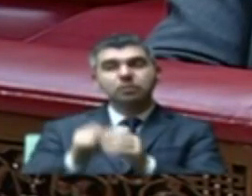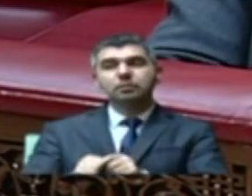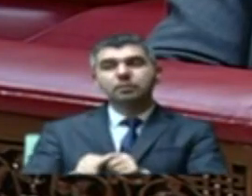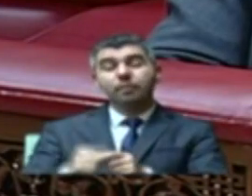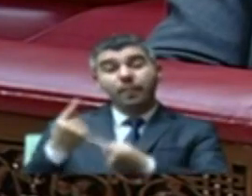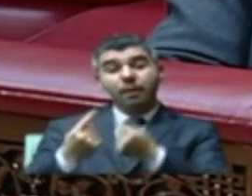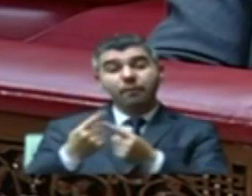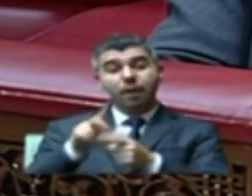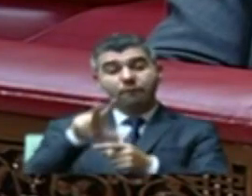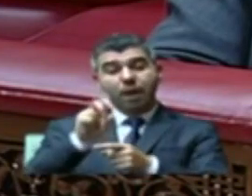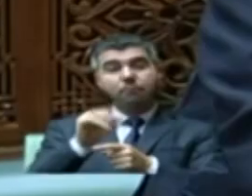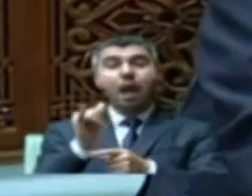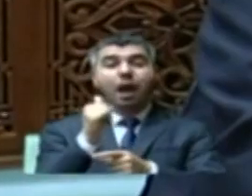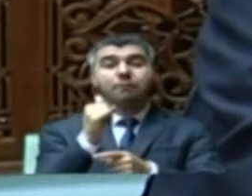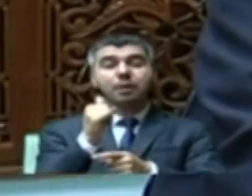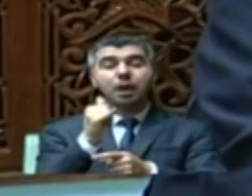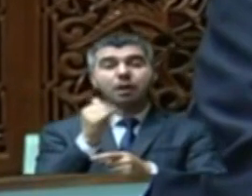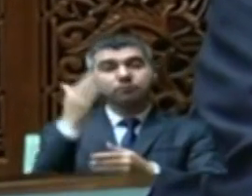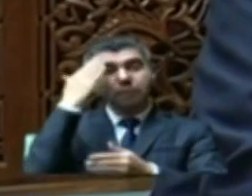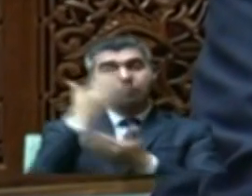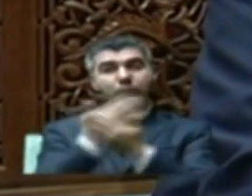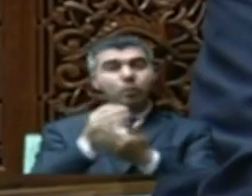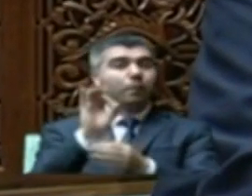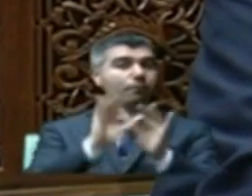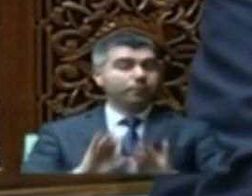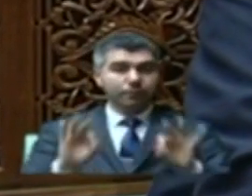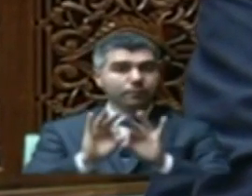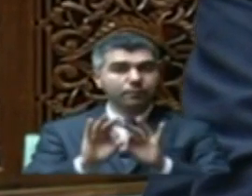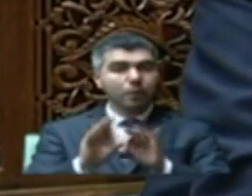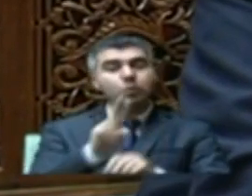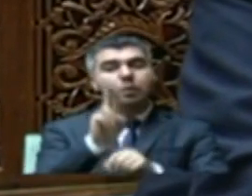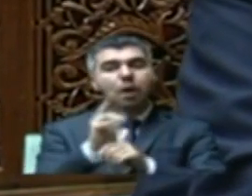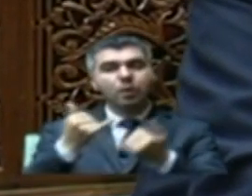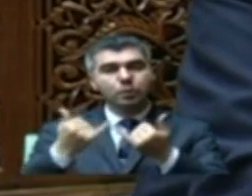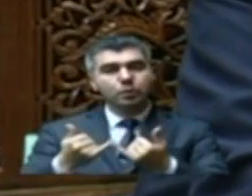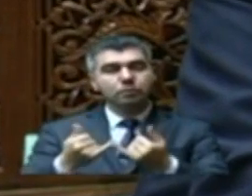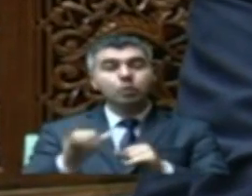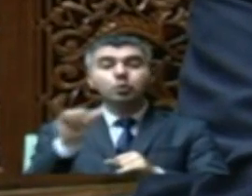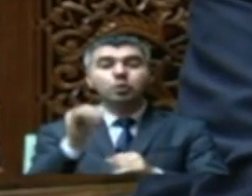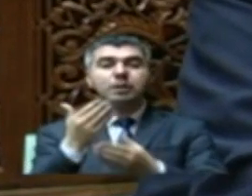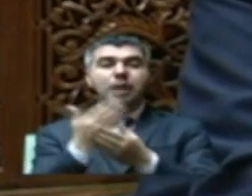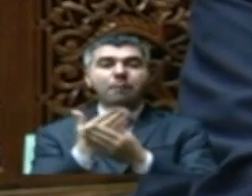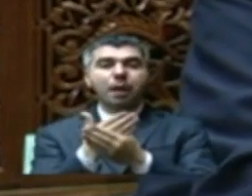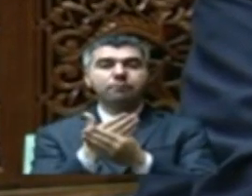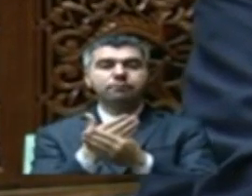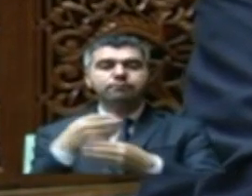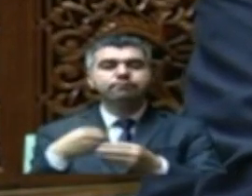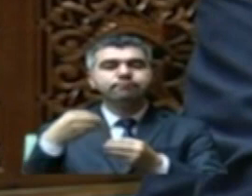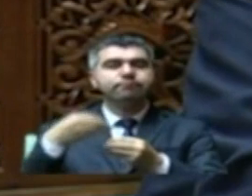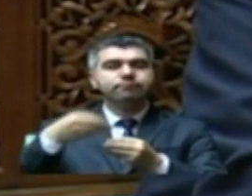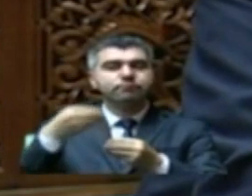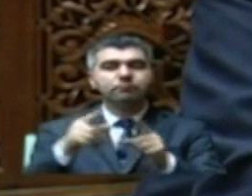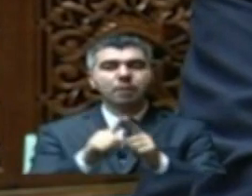لا يتقنون النطق والتعبير بالعربية، نسألكم سيد الوزير عن أسباب تردد الحكومة في